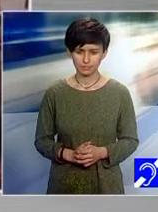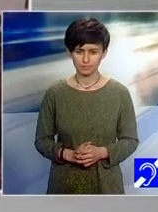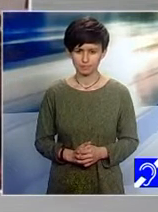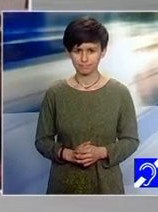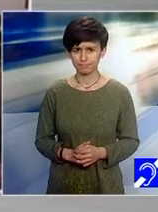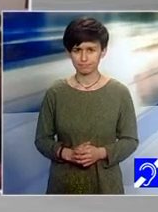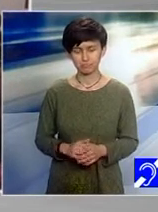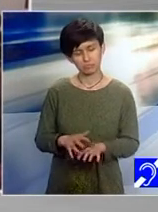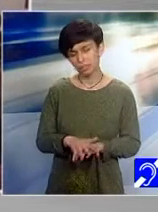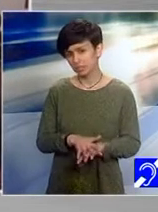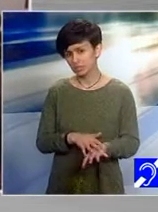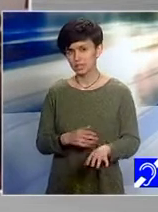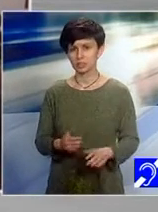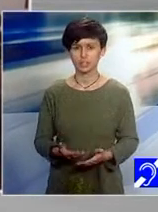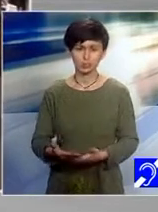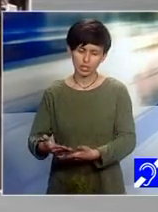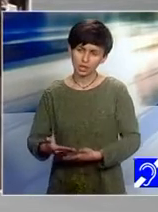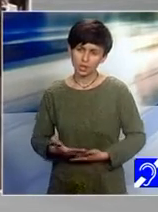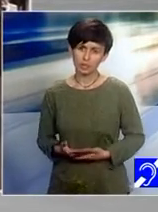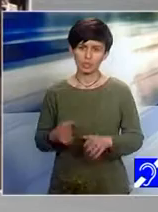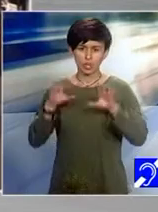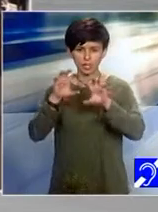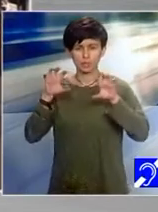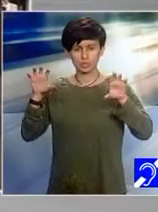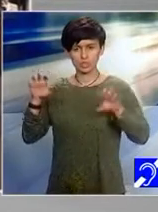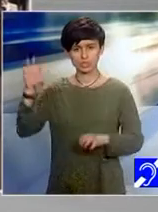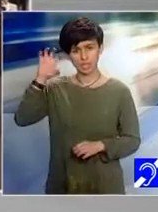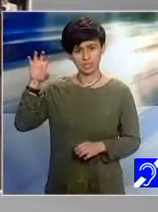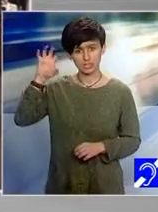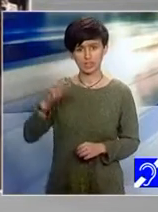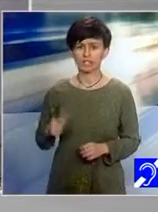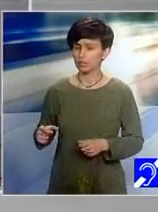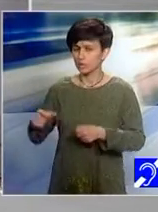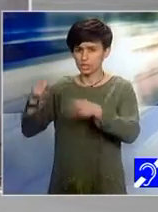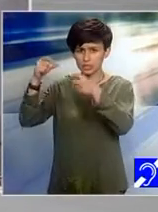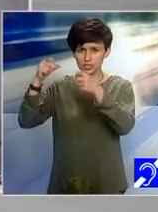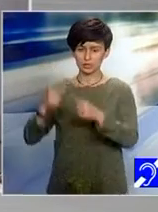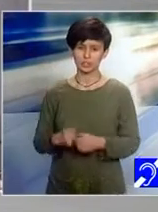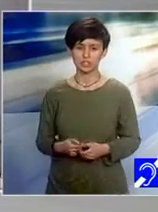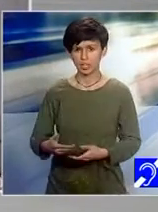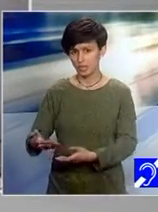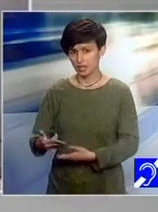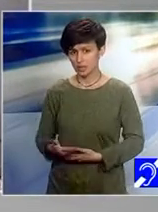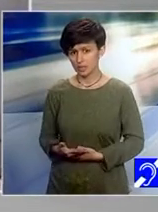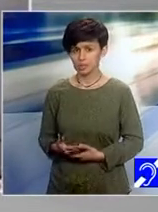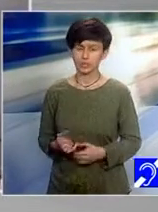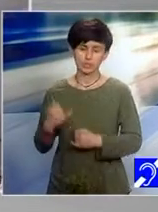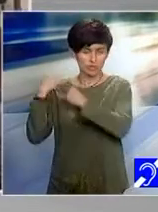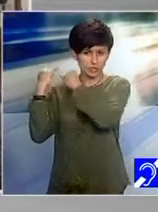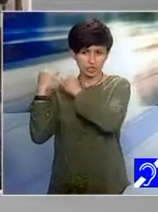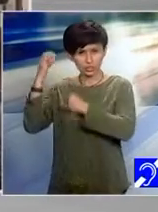În ambianța primitoare a Muzeului Etnografic al Transilvaniei, o instituție receptivă față de istoria și